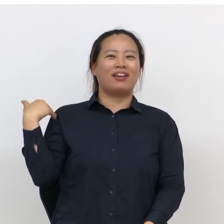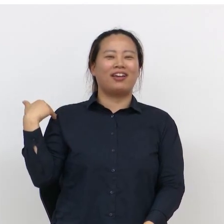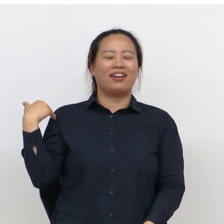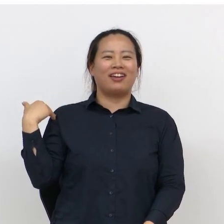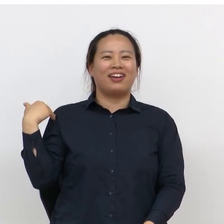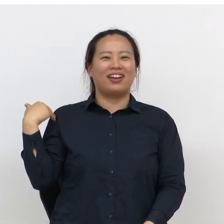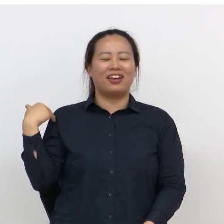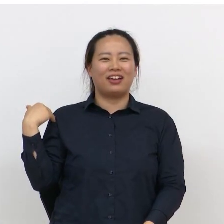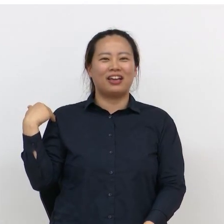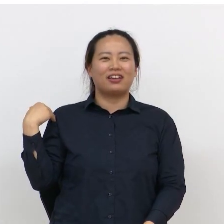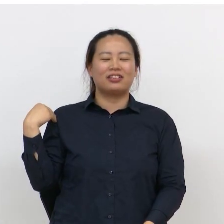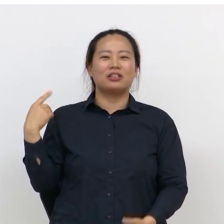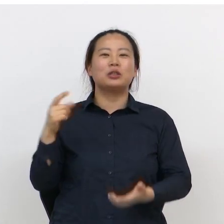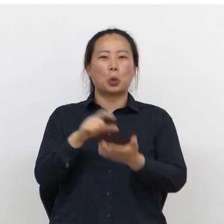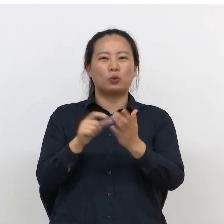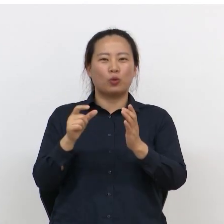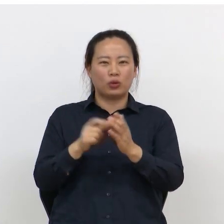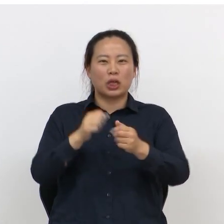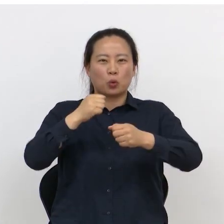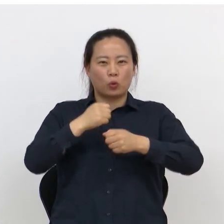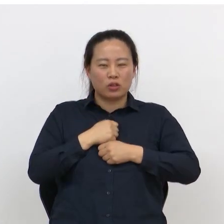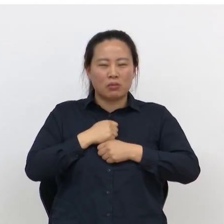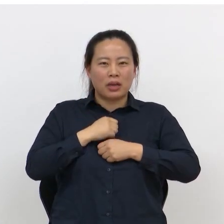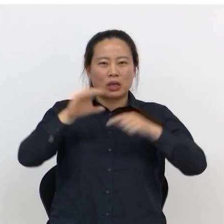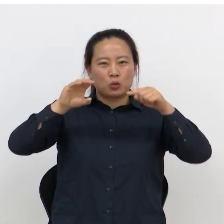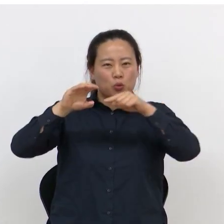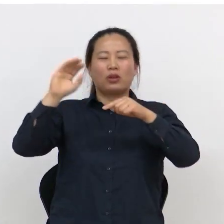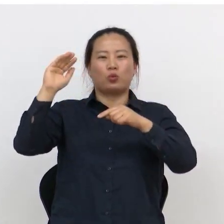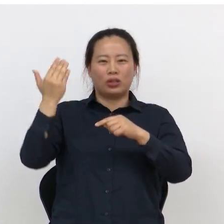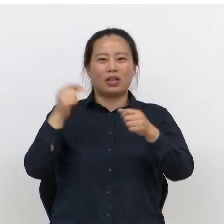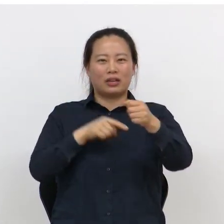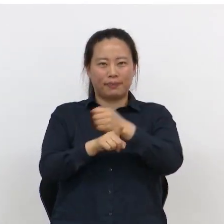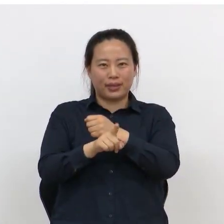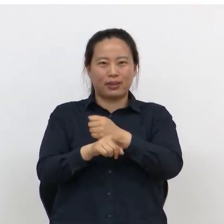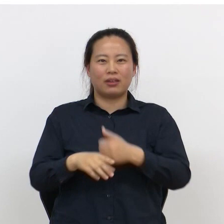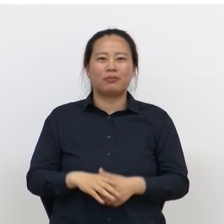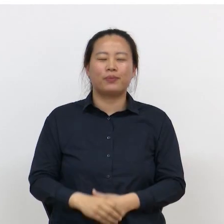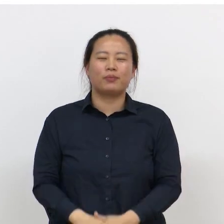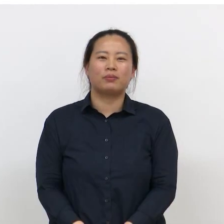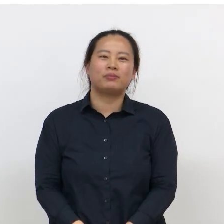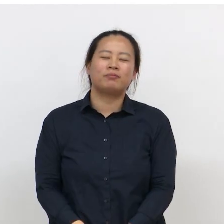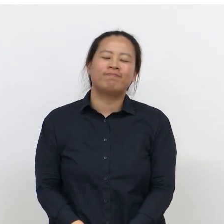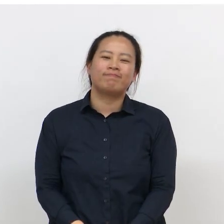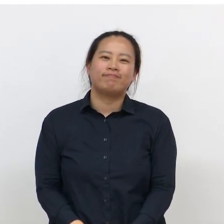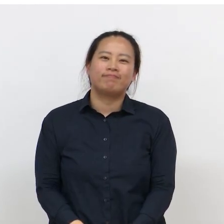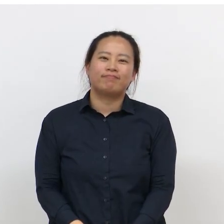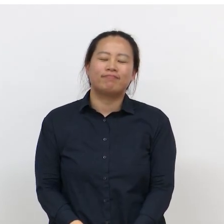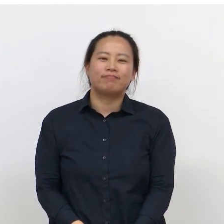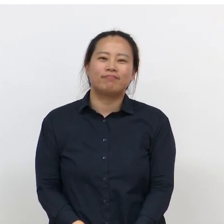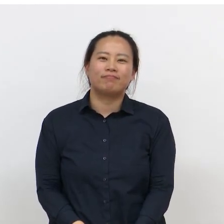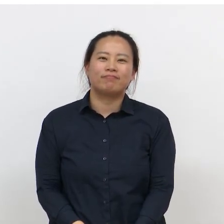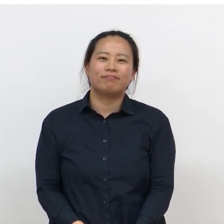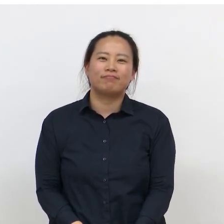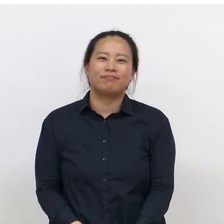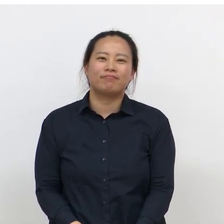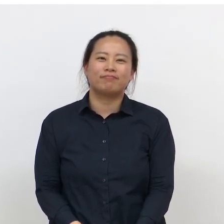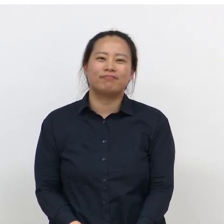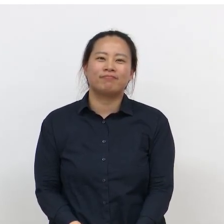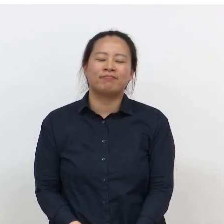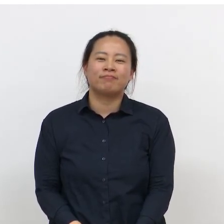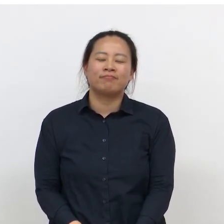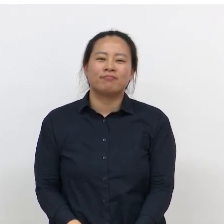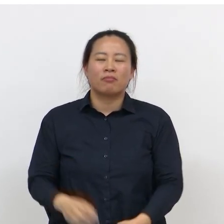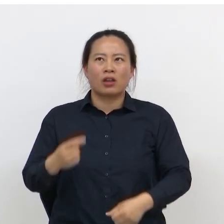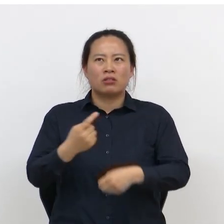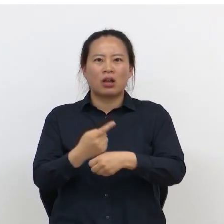이런 상황에서 전극 삽입이 완료된 상황이 되겠습니다. 이렇게 하면 이렇게 했습니다.